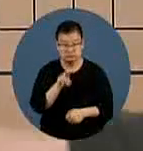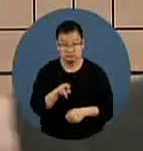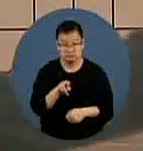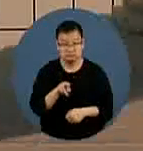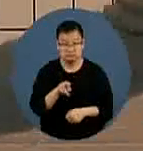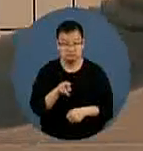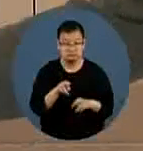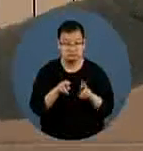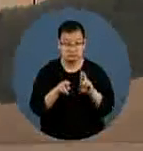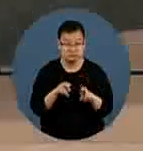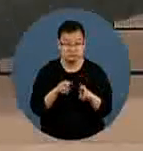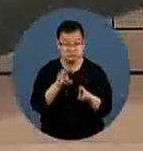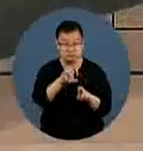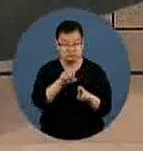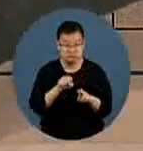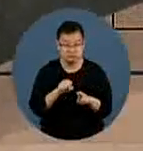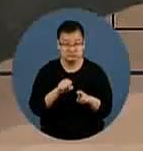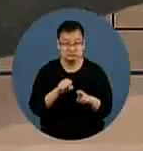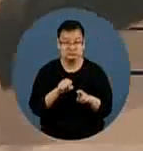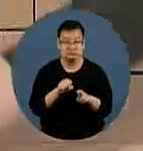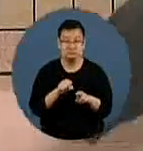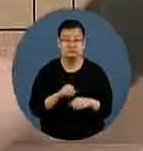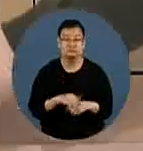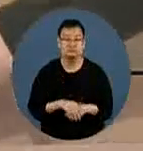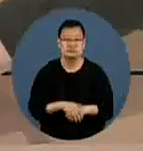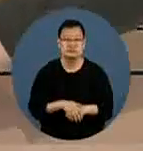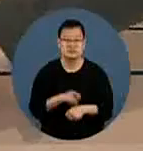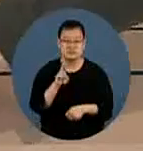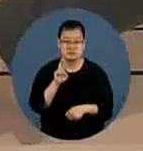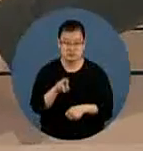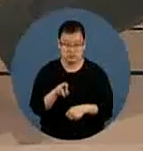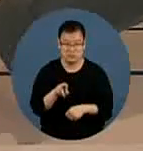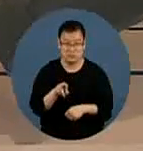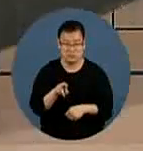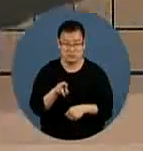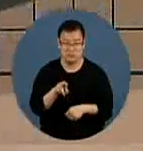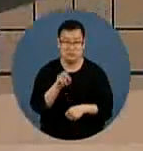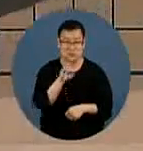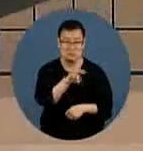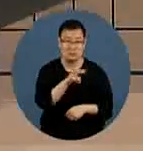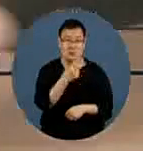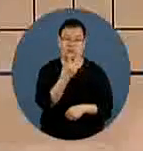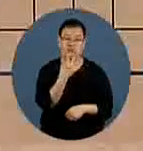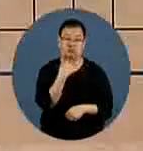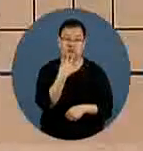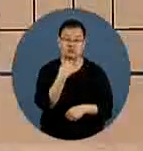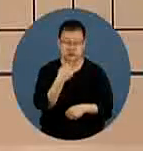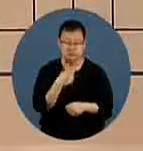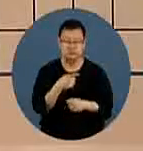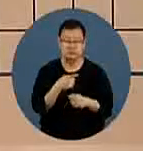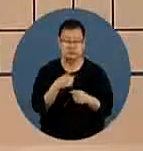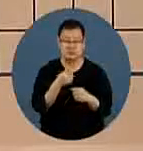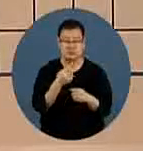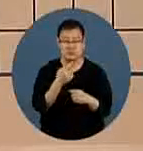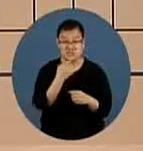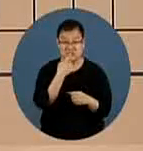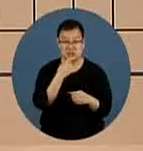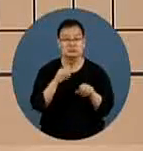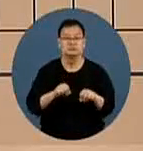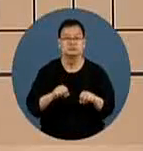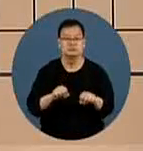먹여친다면 네, 두 점을 잡게 되어서요. 이쪽을 잇는 수와 한 점을 잡는 수가 맞보기가